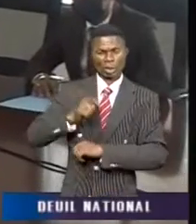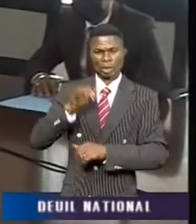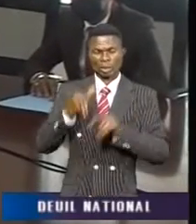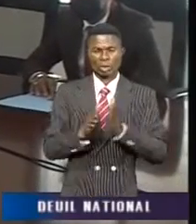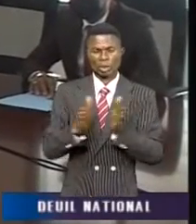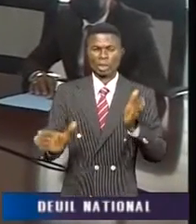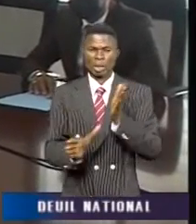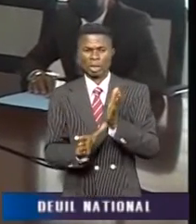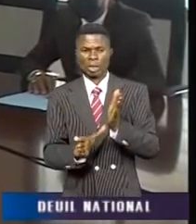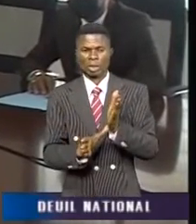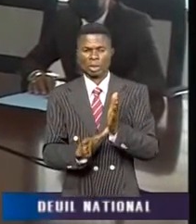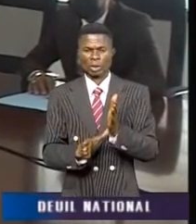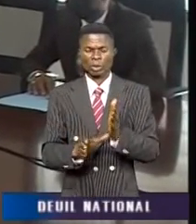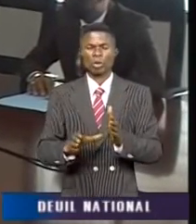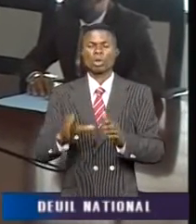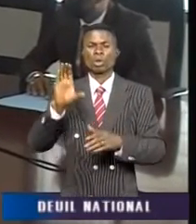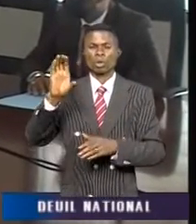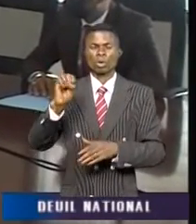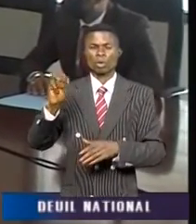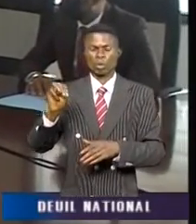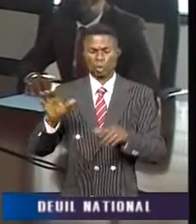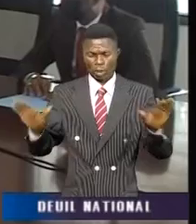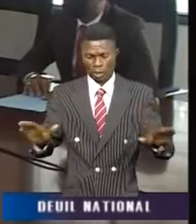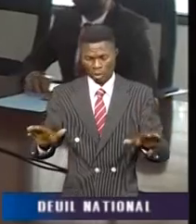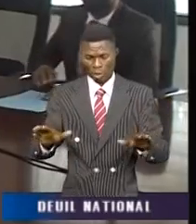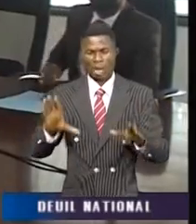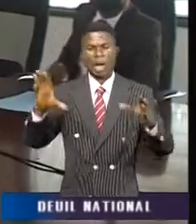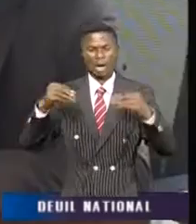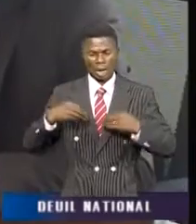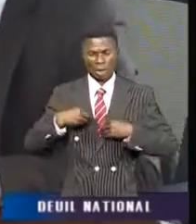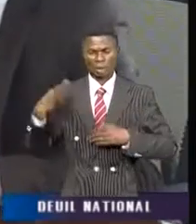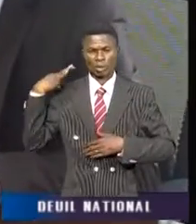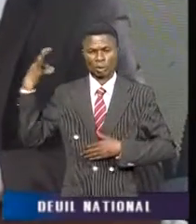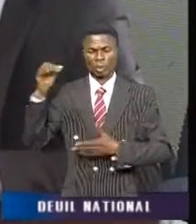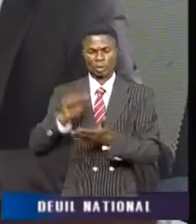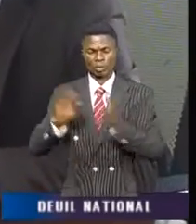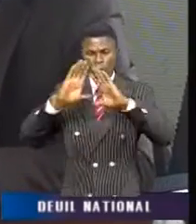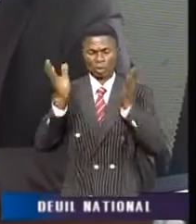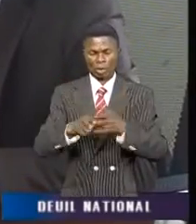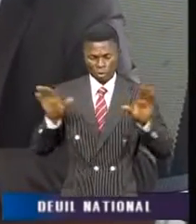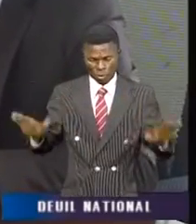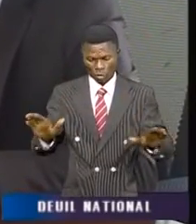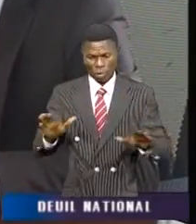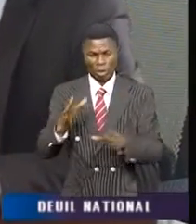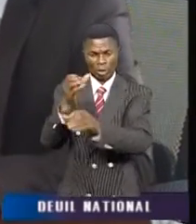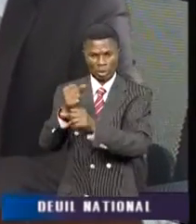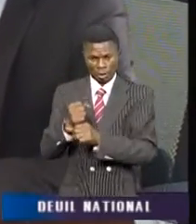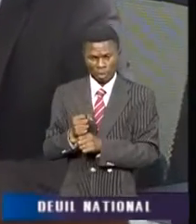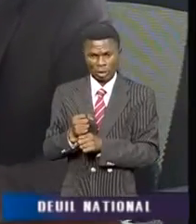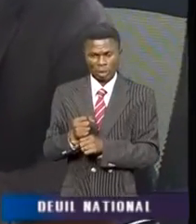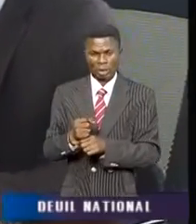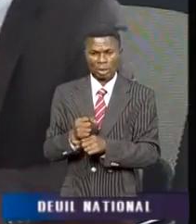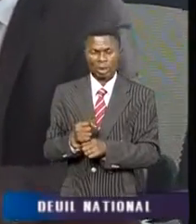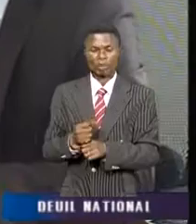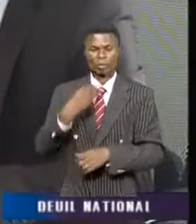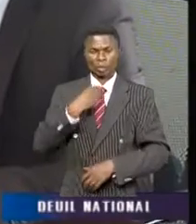général adjoint de la COMICO, prend acte de cette candidature. La communauté islamique vient de recevoir Maître